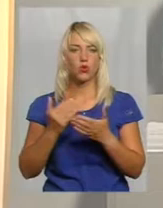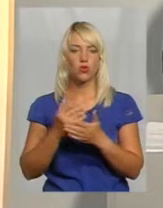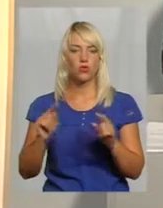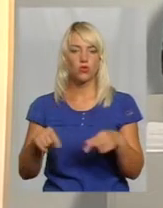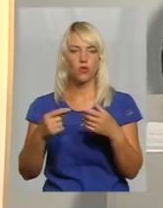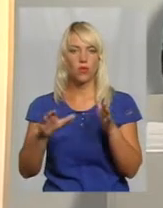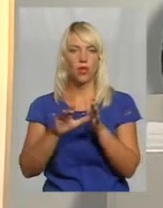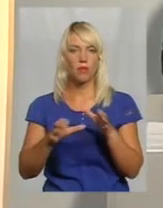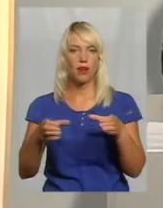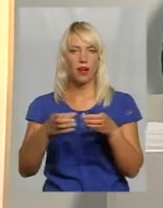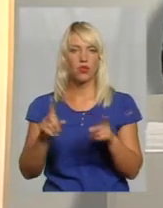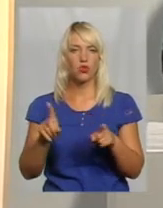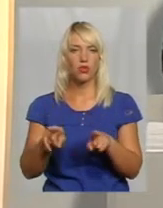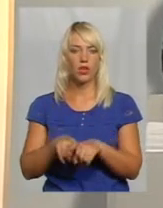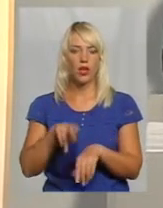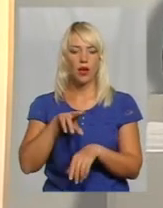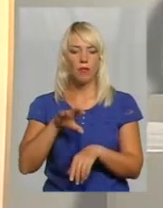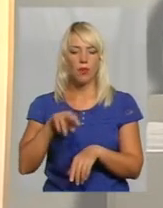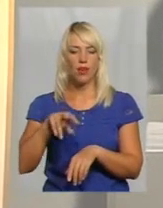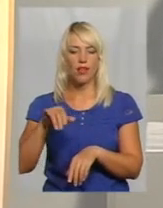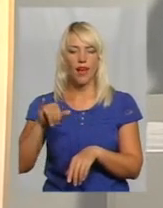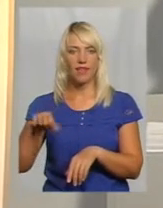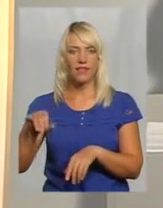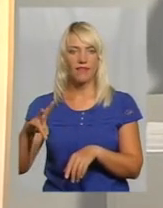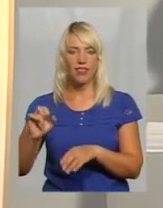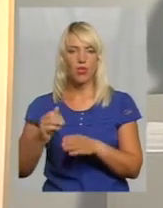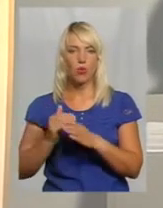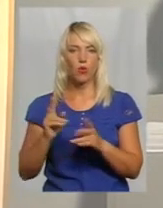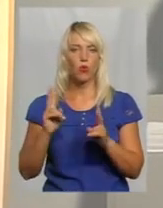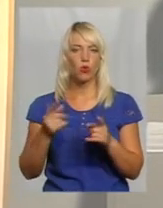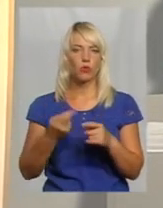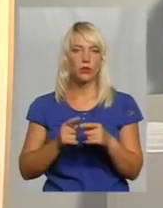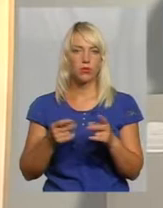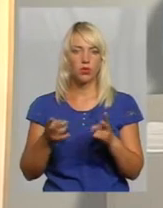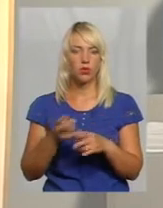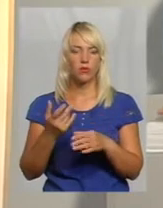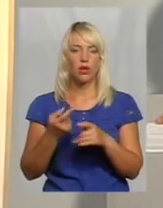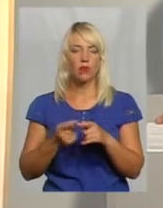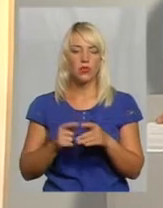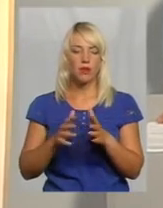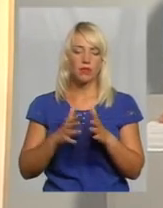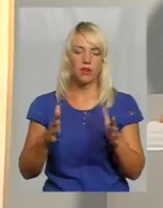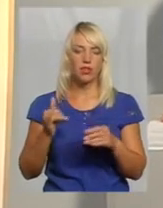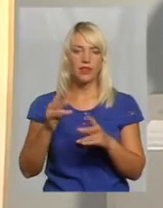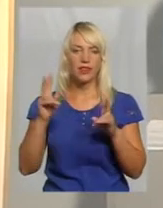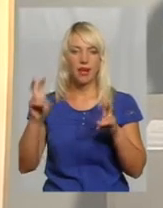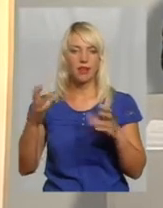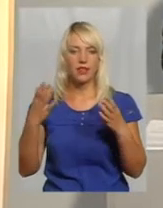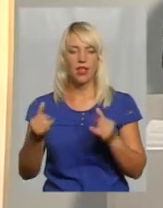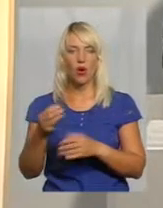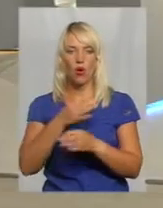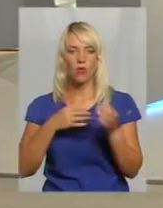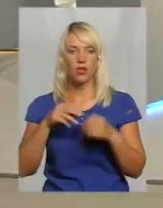бригада та що таке паліативна допомога, кому вона потрібна, про це і більше сьогодні у темі дня говоримо з